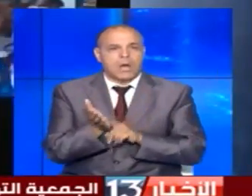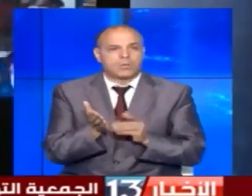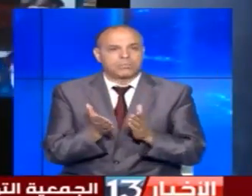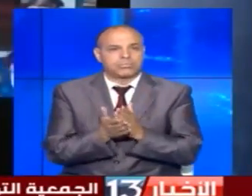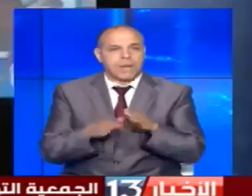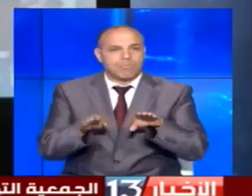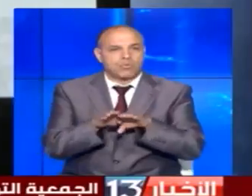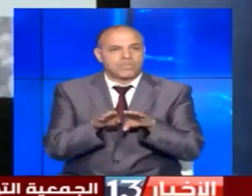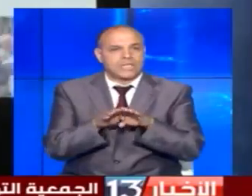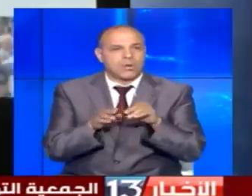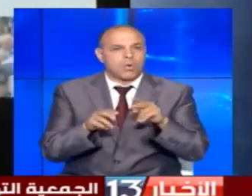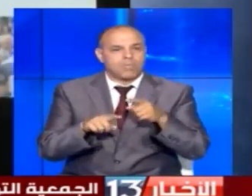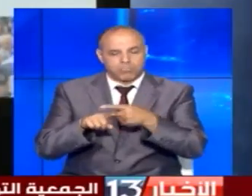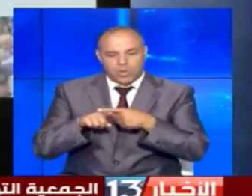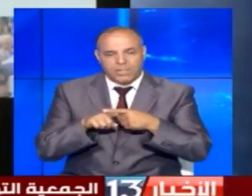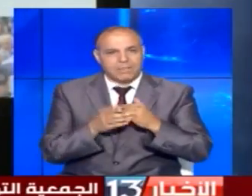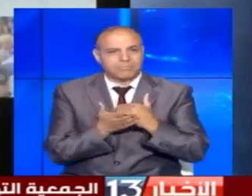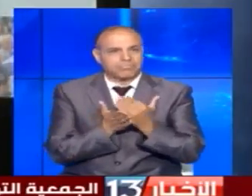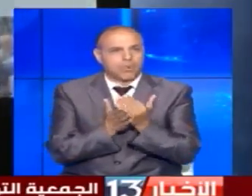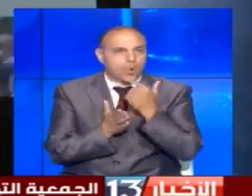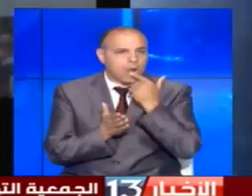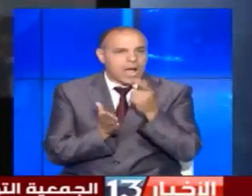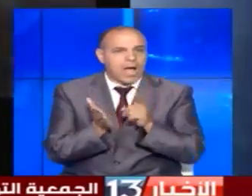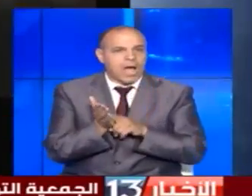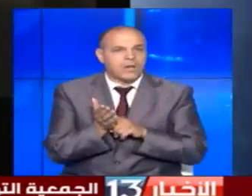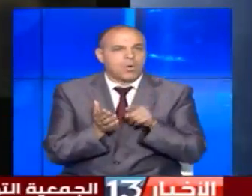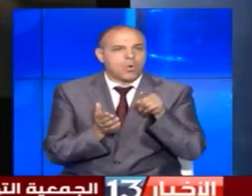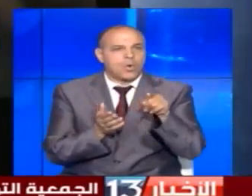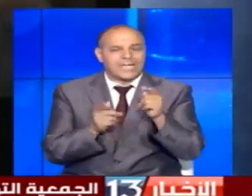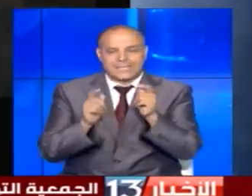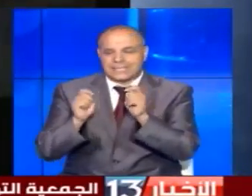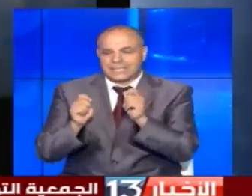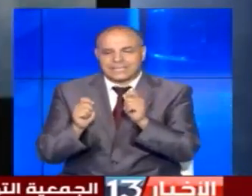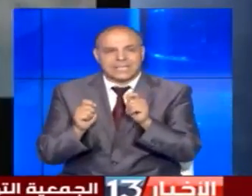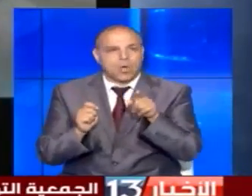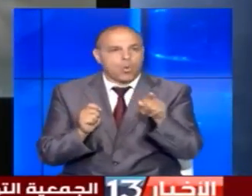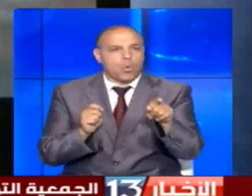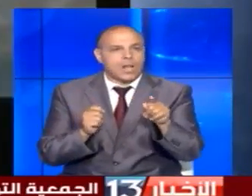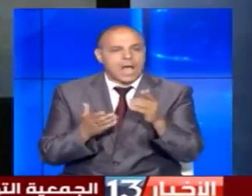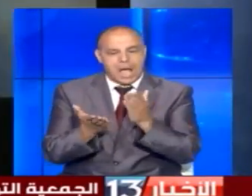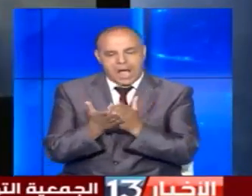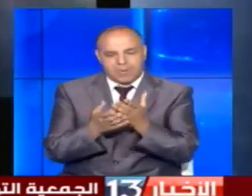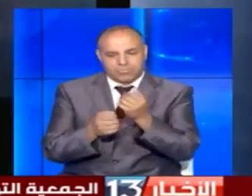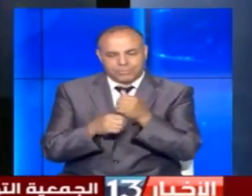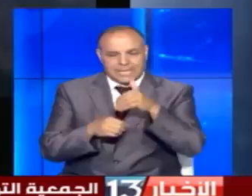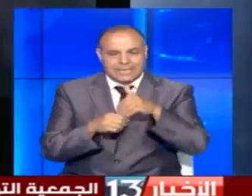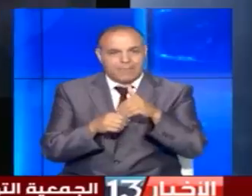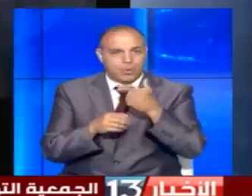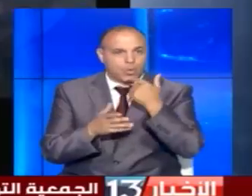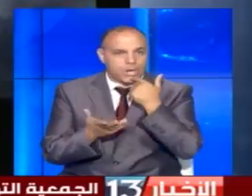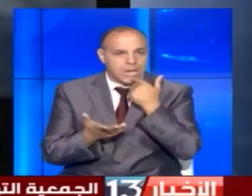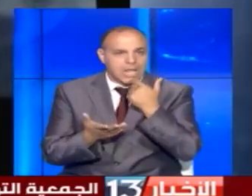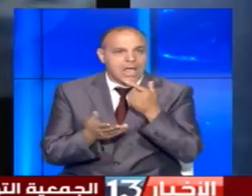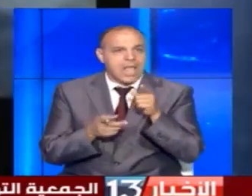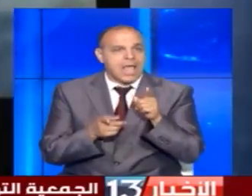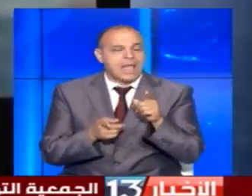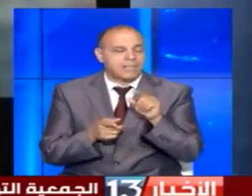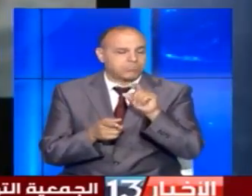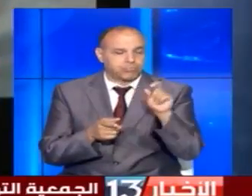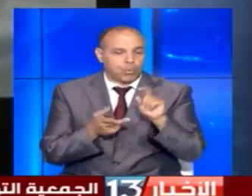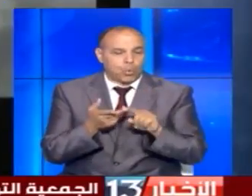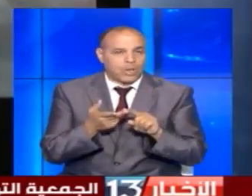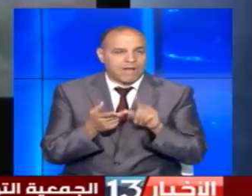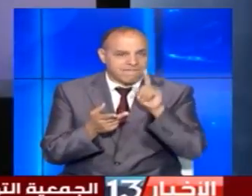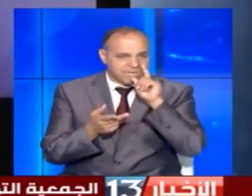المساواة في الميراث وتنزيل المرأة في قلب العملية السياسية ومنها الاستحقاقات الانتخابية، ذلك أبرز ما نادت به